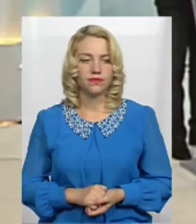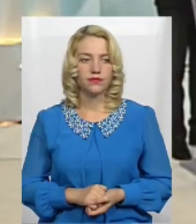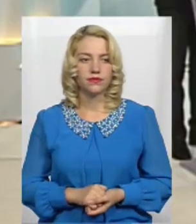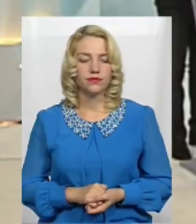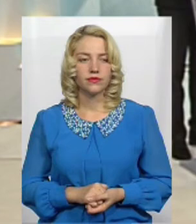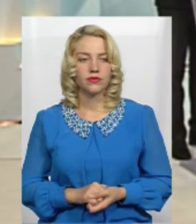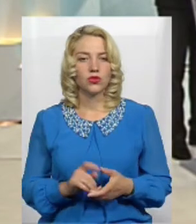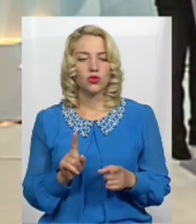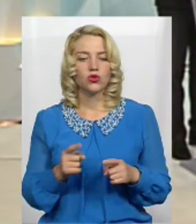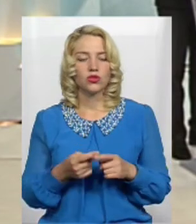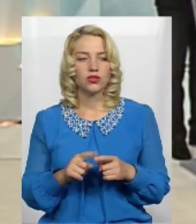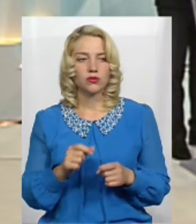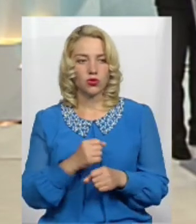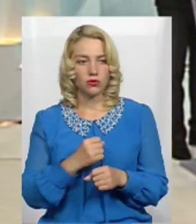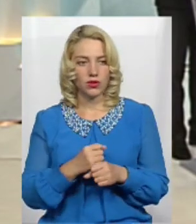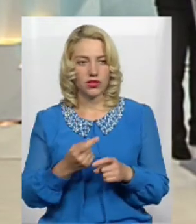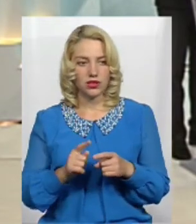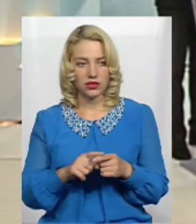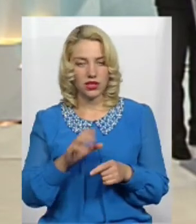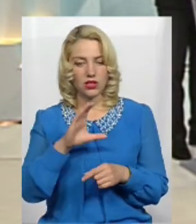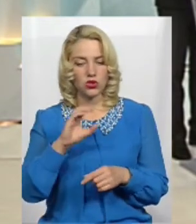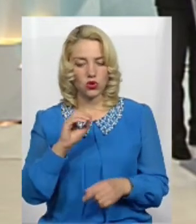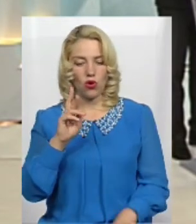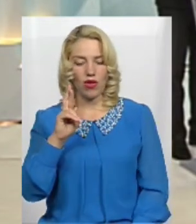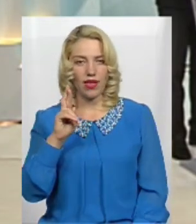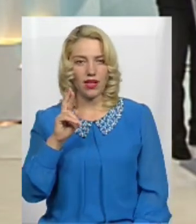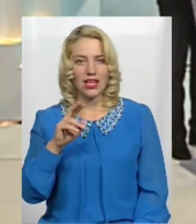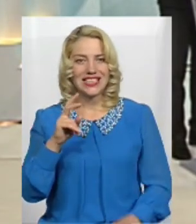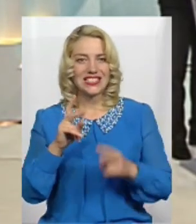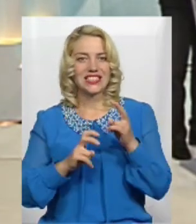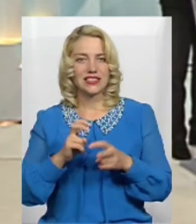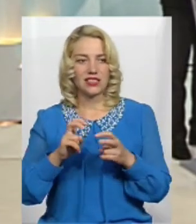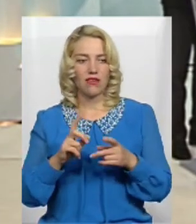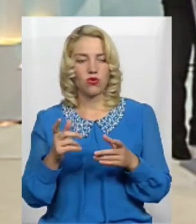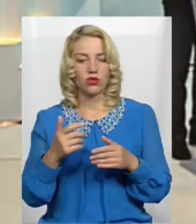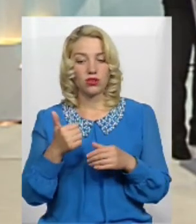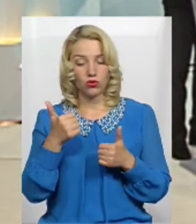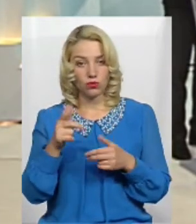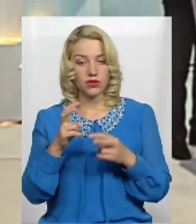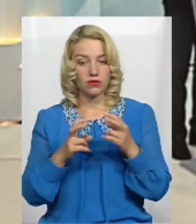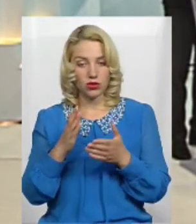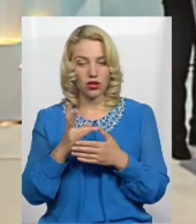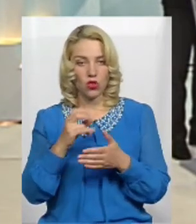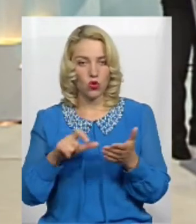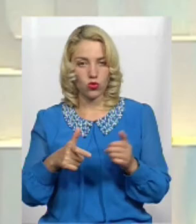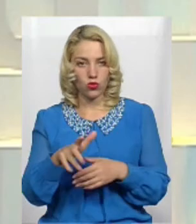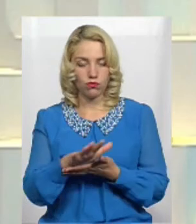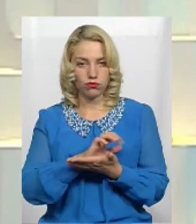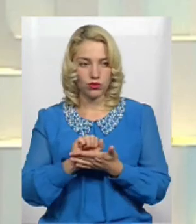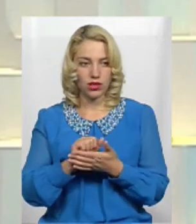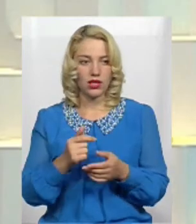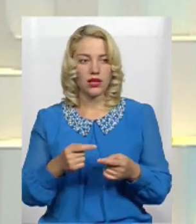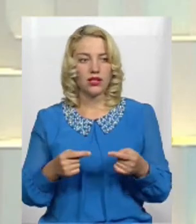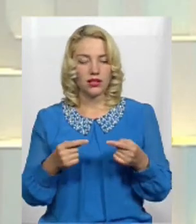От що із цим робити? Я так розумію, це якраз соєвий завод, той, що найбільший в Європі. Ніби добре, але дороги розбиваються. Що? Саме